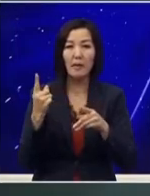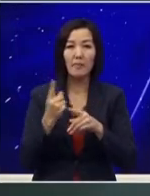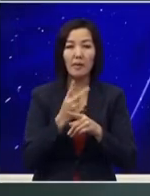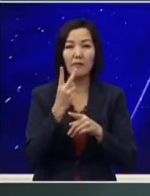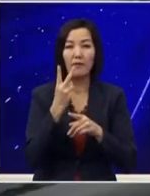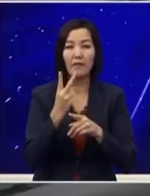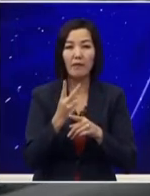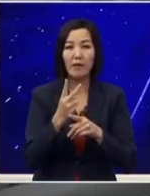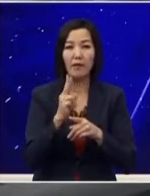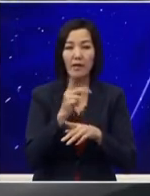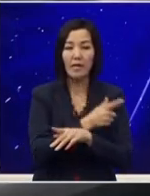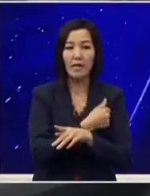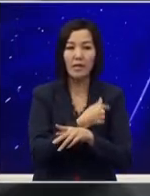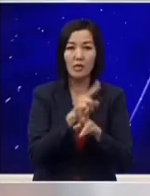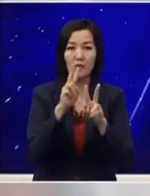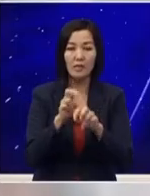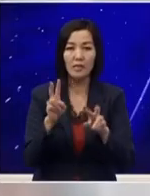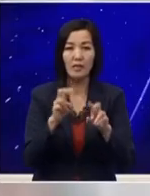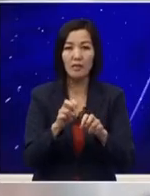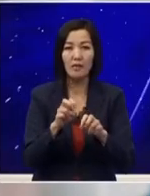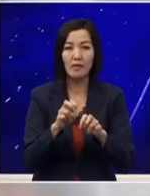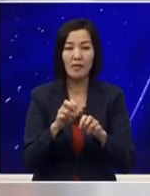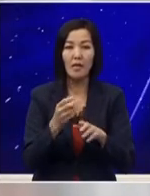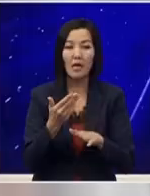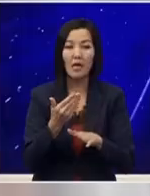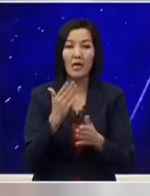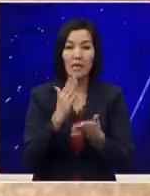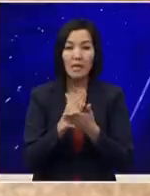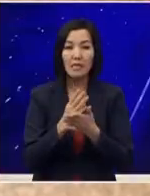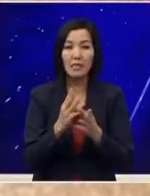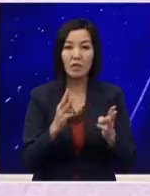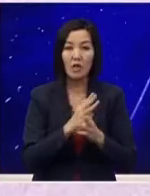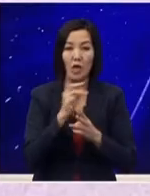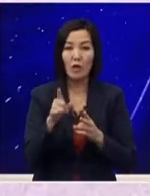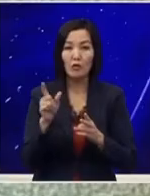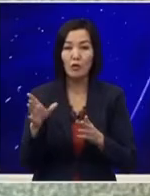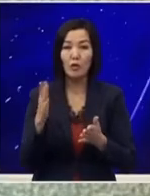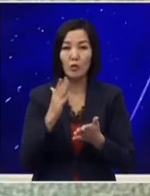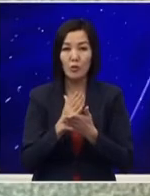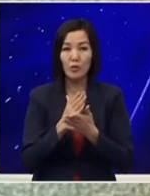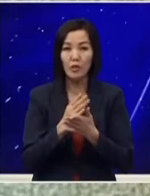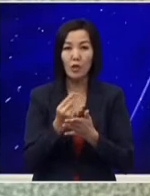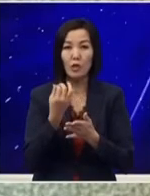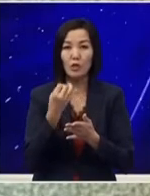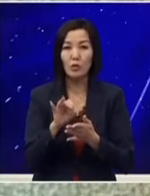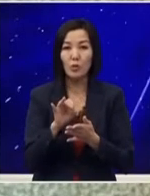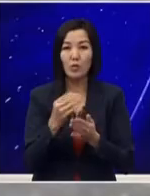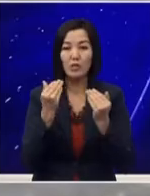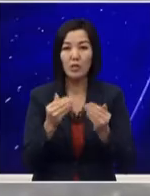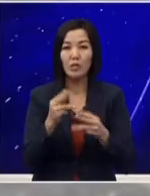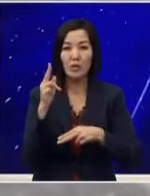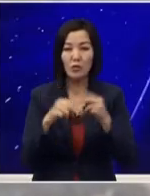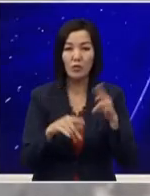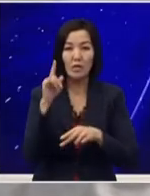Запущены первые две фазы клинических исследований и набраны добровольцы. Также Алексей Цой отметил, что сейчас